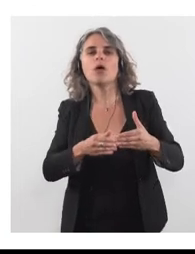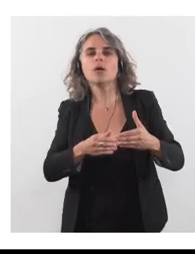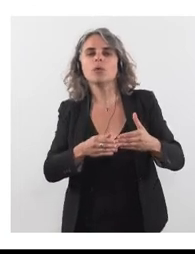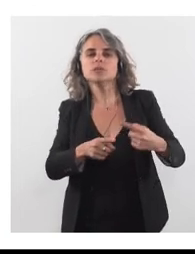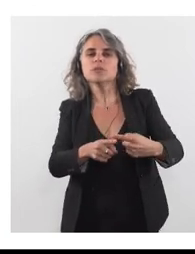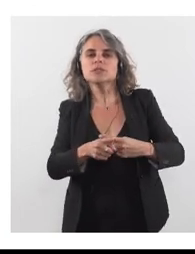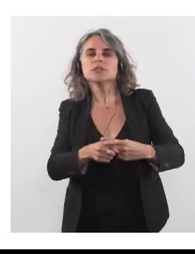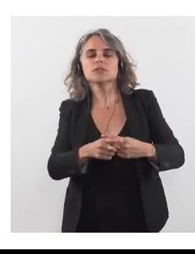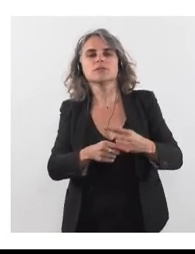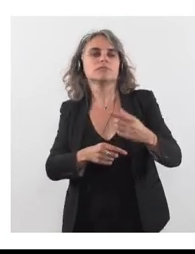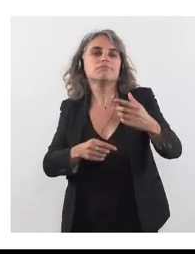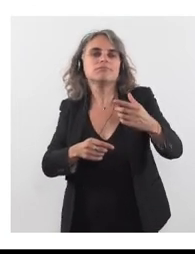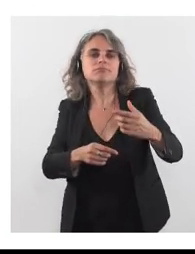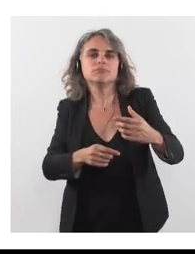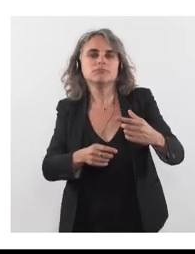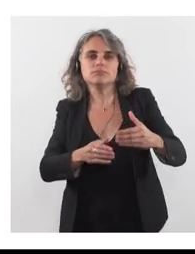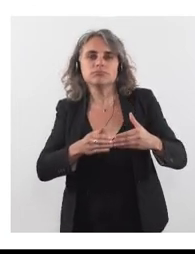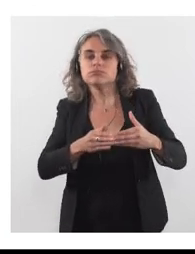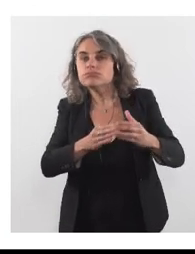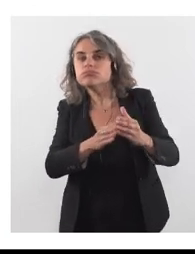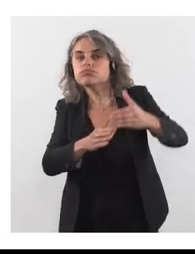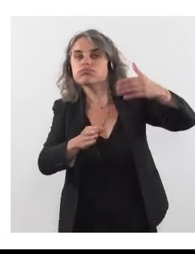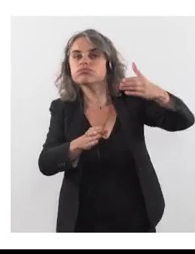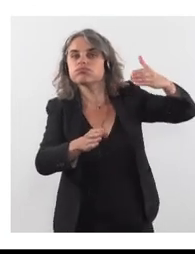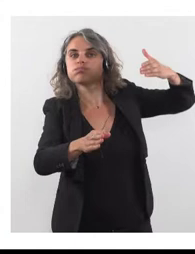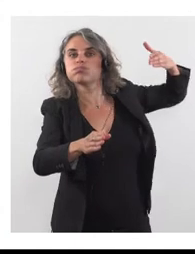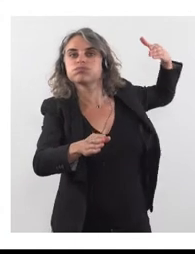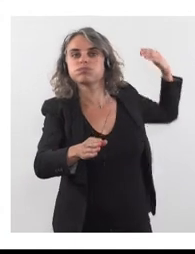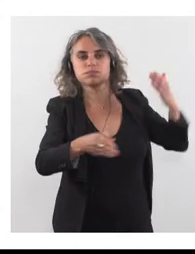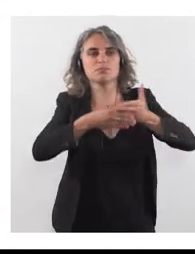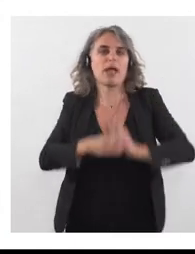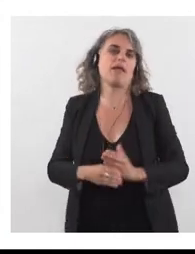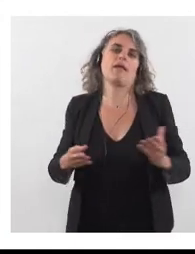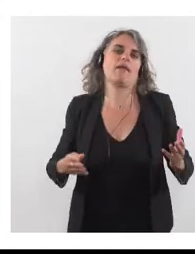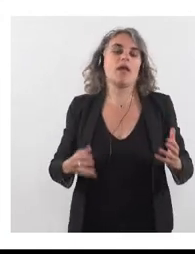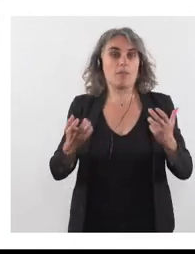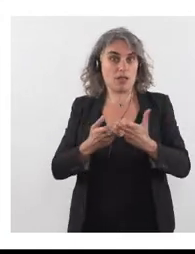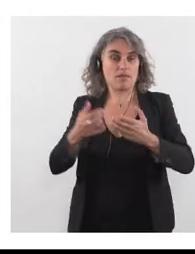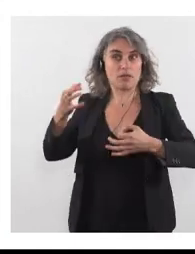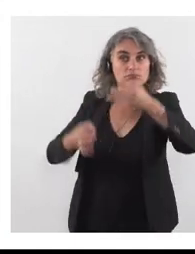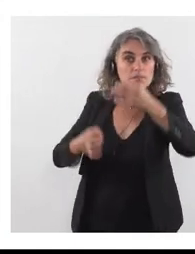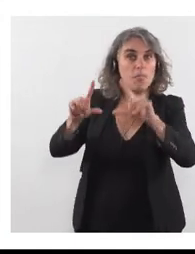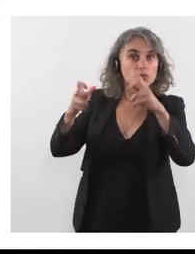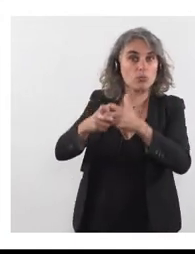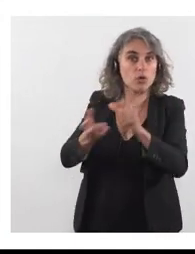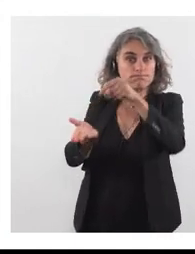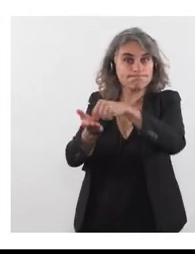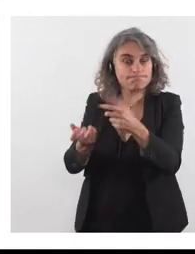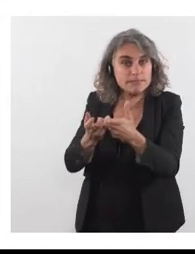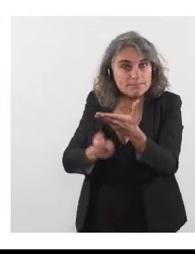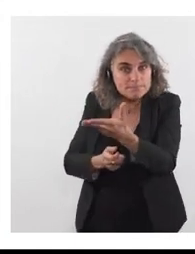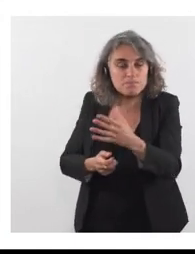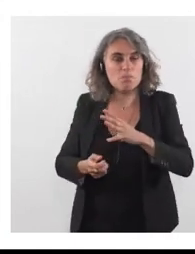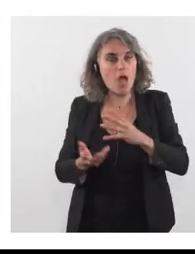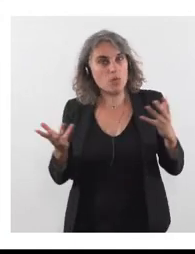est visible. Dans le contentieux devant la Cour de justice à Luxembourg, on a aussi